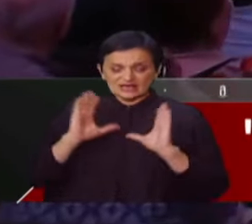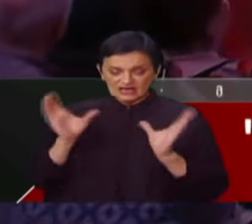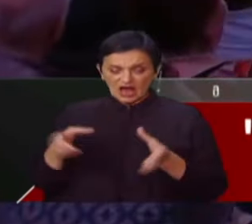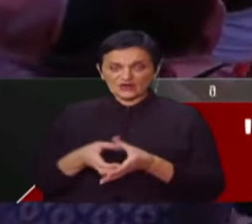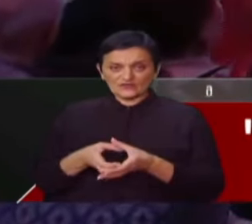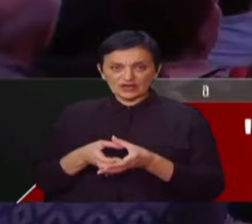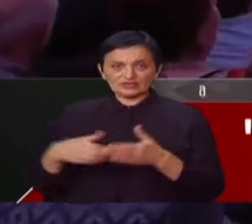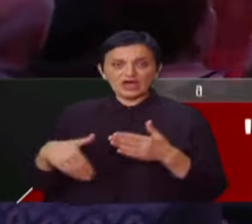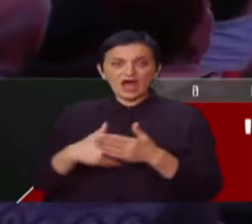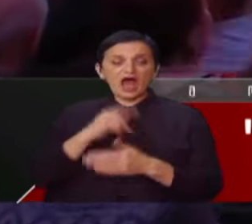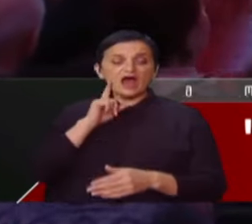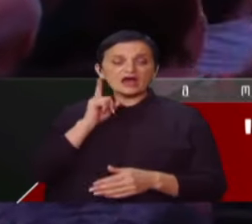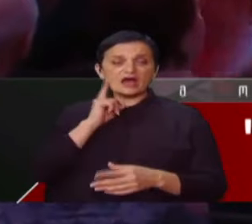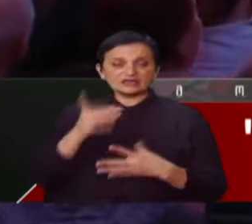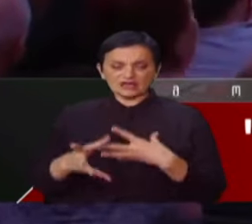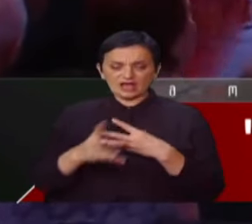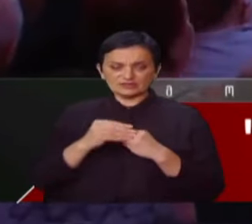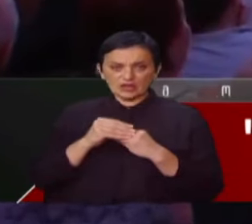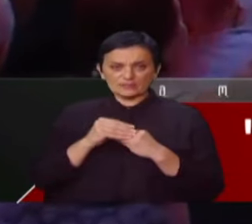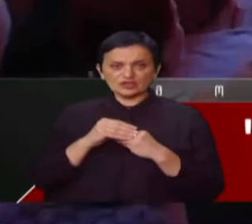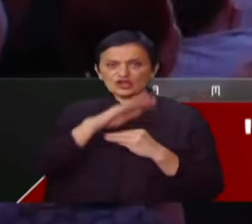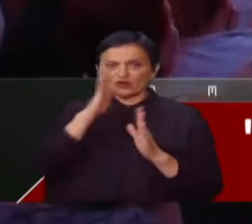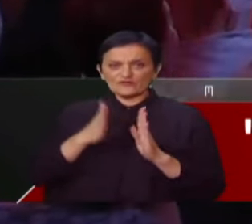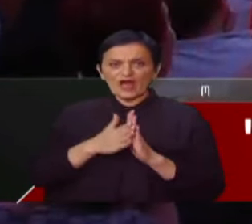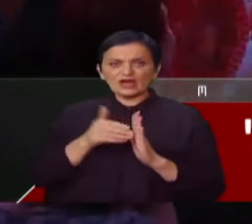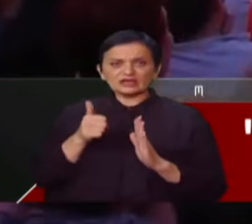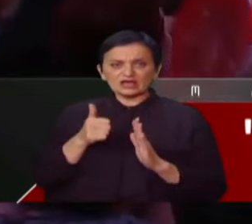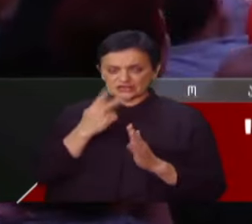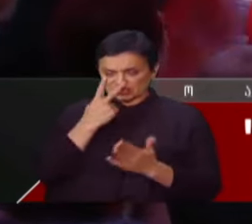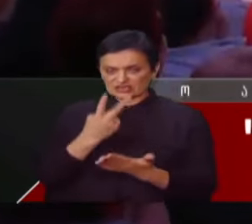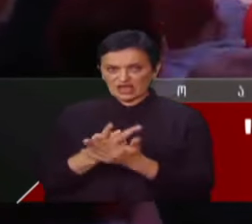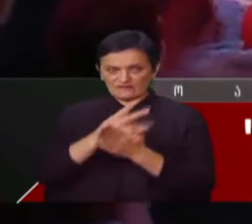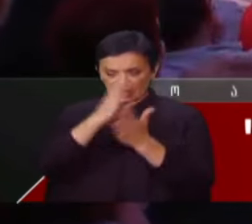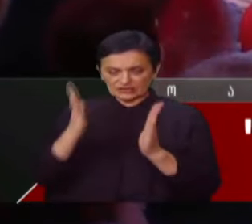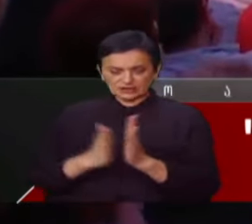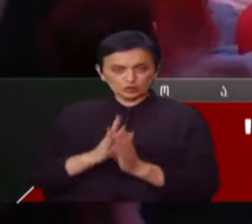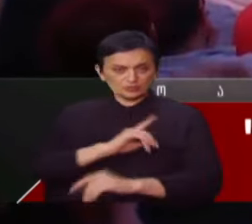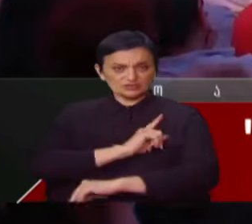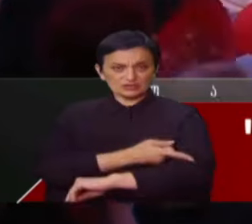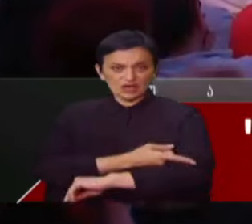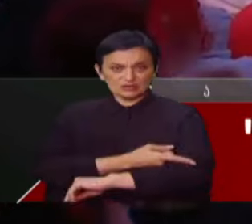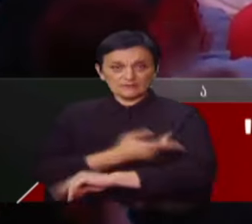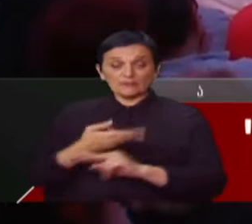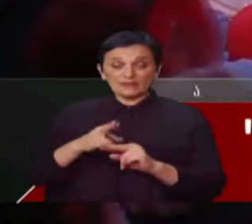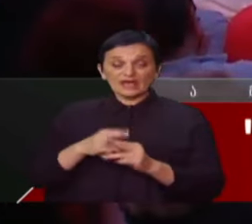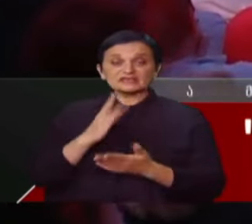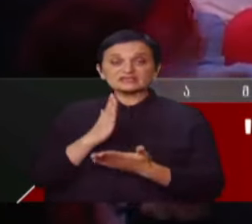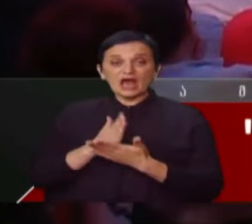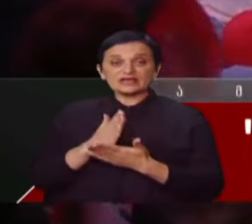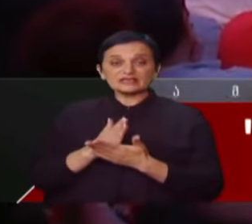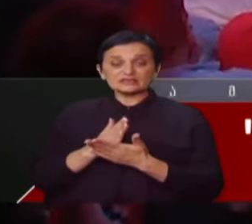გავერთიანდეთ ახალგაზრდებთან, რომლებაც ყველაზე კარგად დაგვანახეს ერთიანობის ძალა. ეს არის